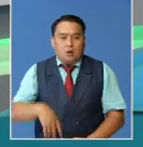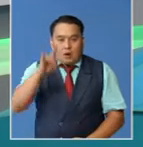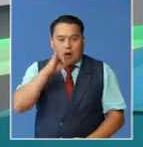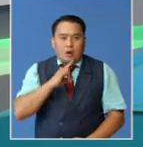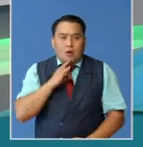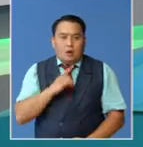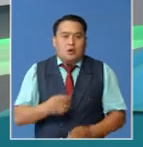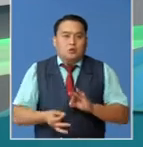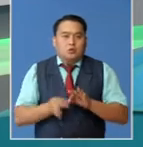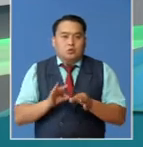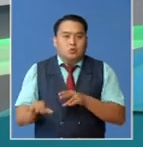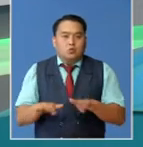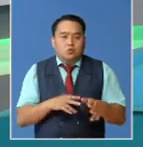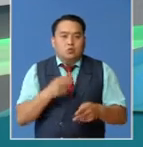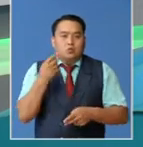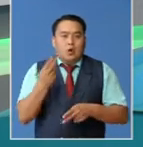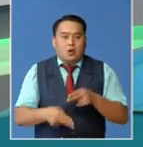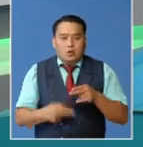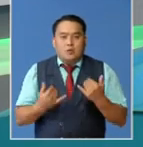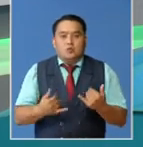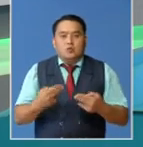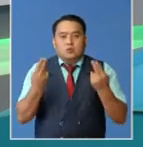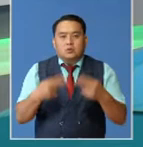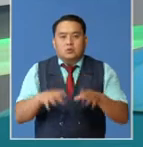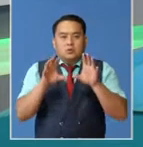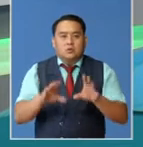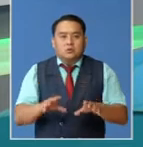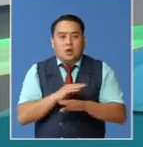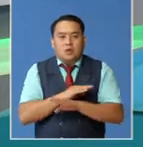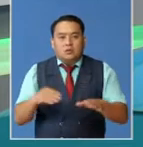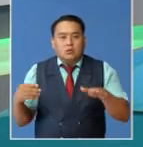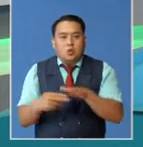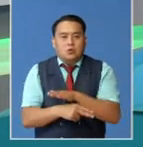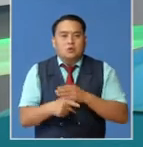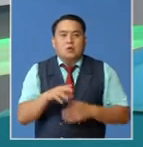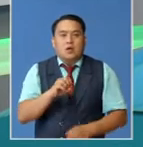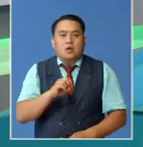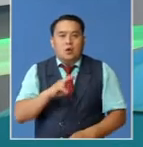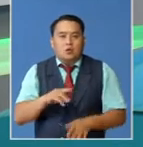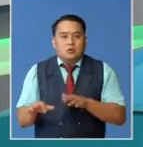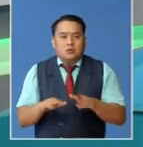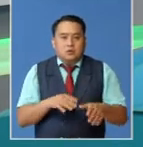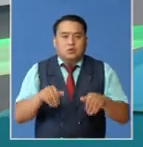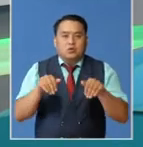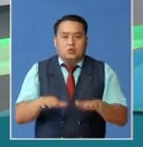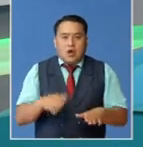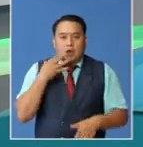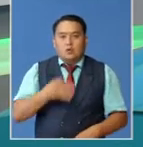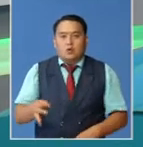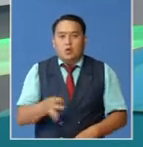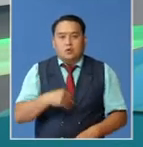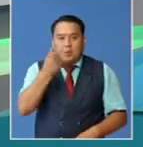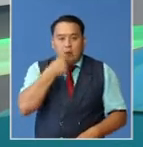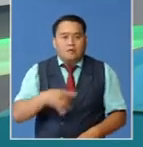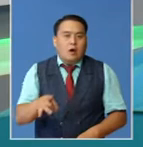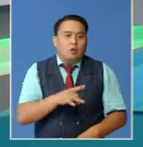Қазақстандағы ең бір күрделі сот процесі аяқталды. Бүгін шекарадан заңсыз өткен деп айыпталған Сайрагүл Сауытбайдың ісі бойынша шешім шықты. Алматы облысы